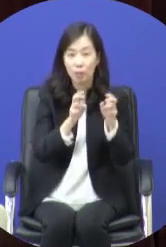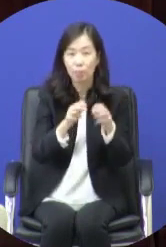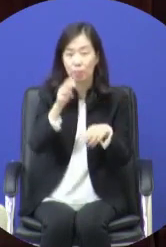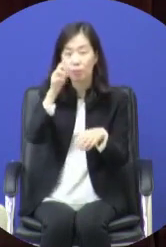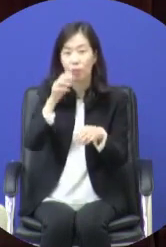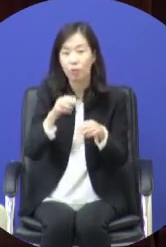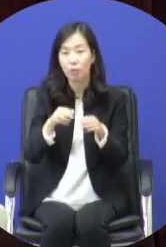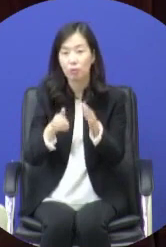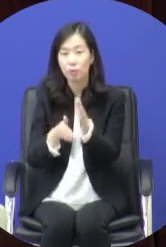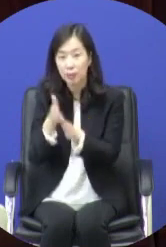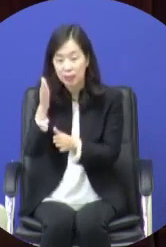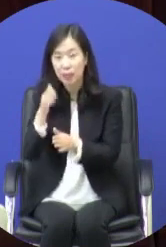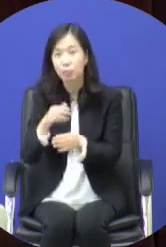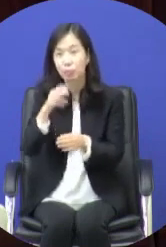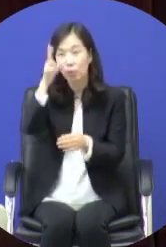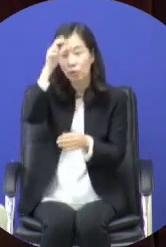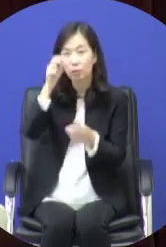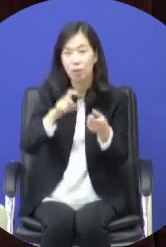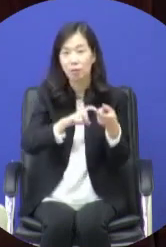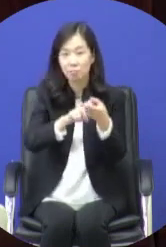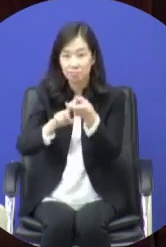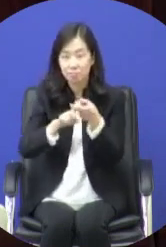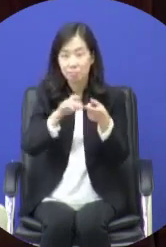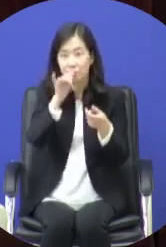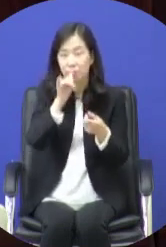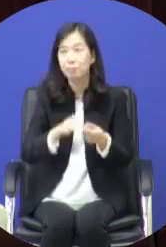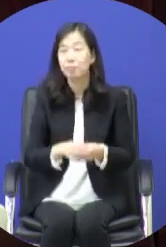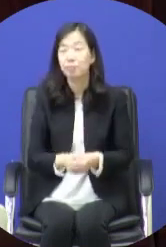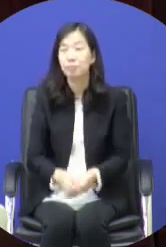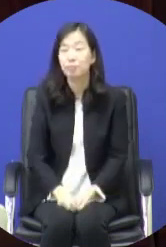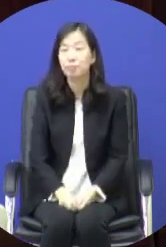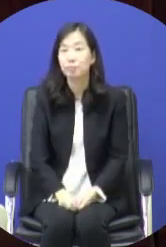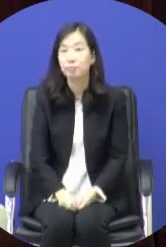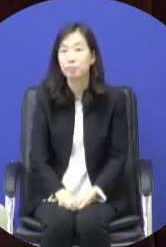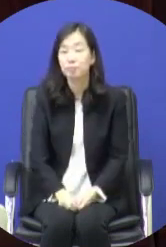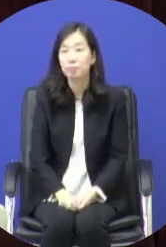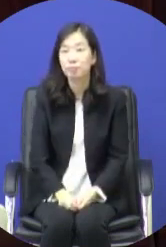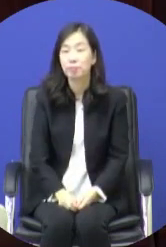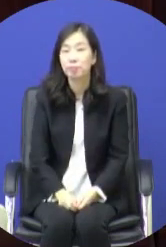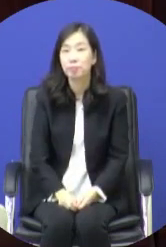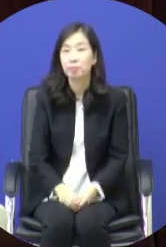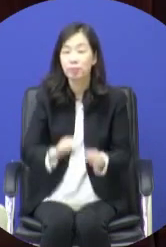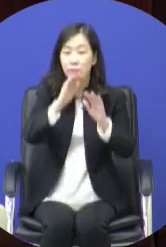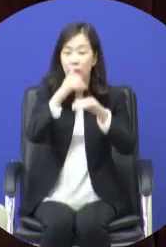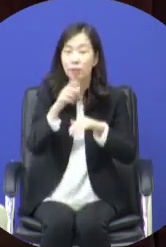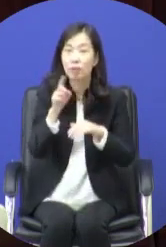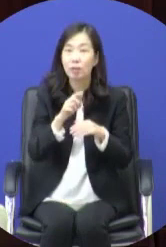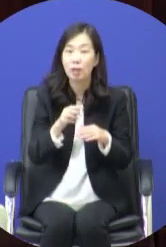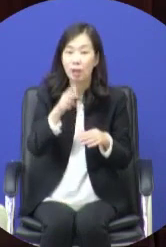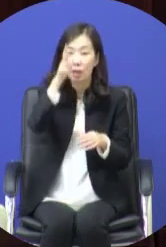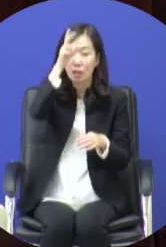경찰도 얽혔다. 일부 내용은 이렇습니다. 경찰 인사